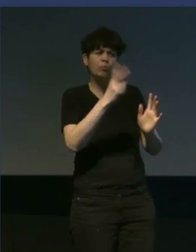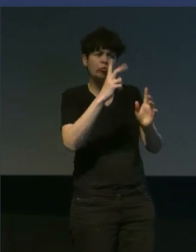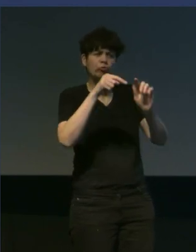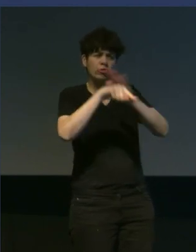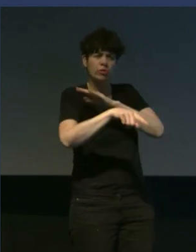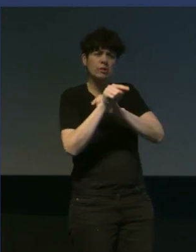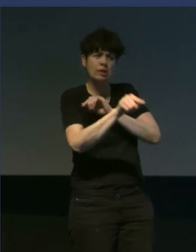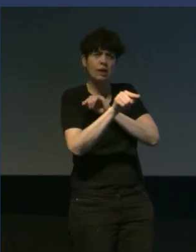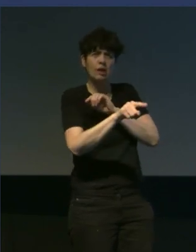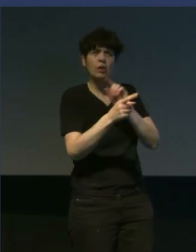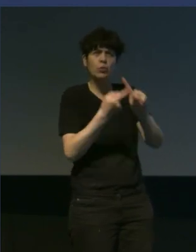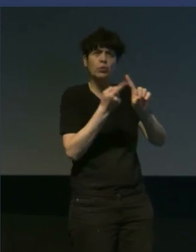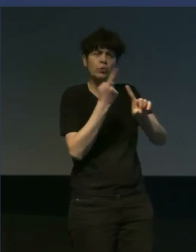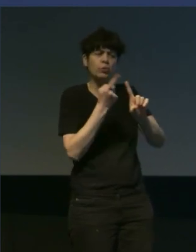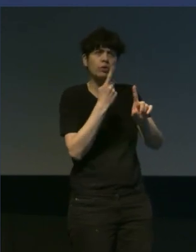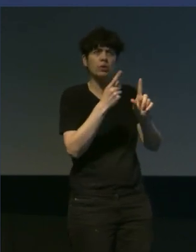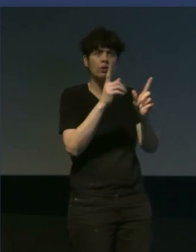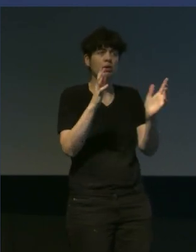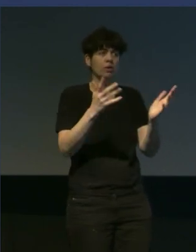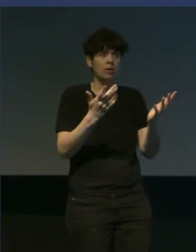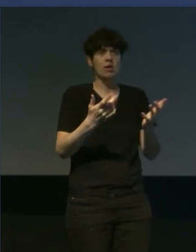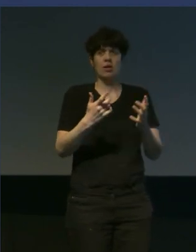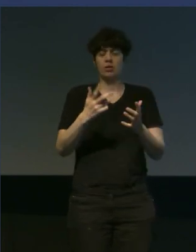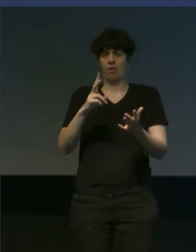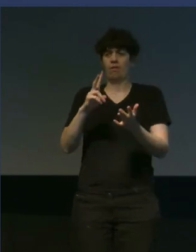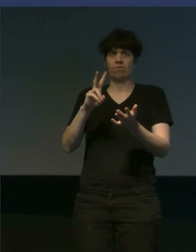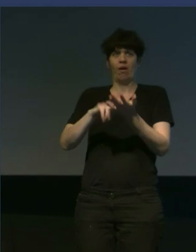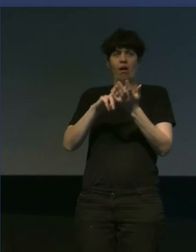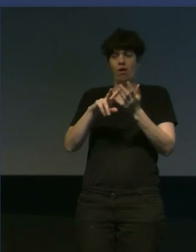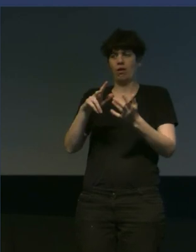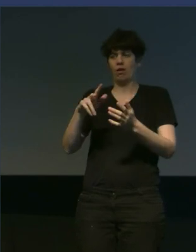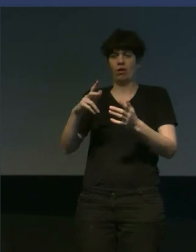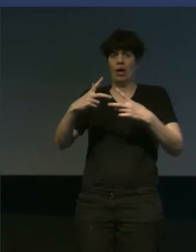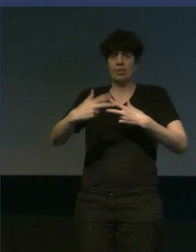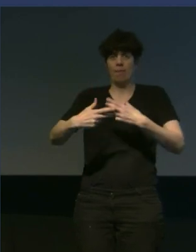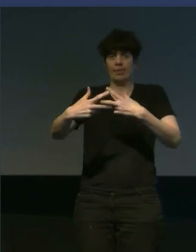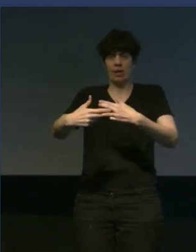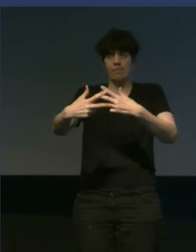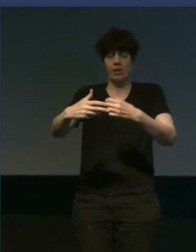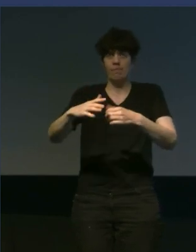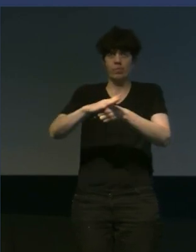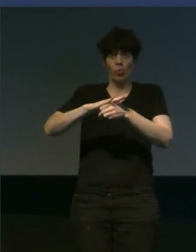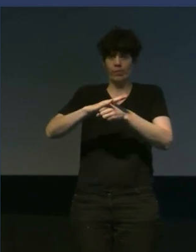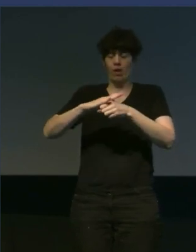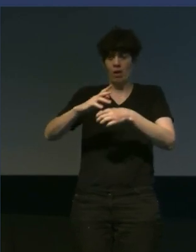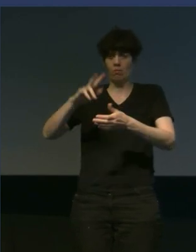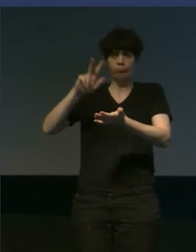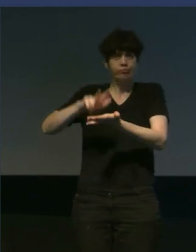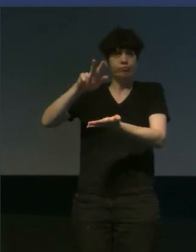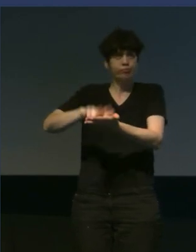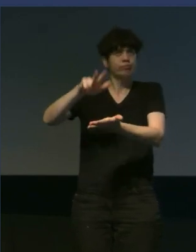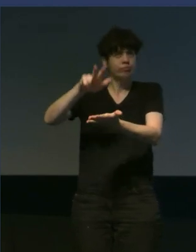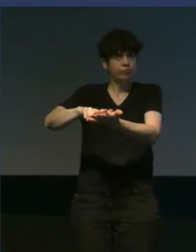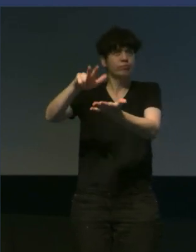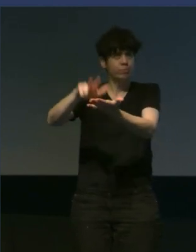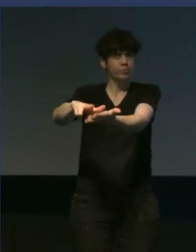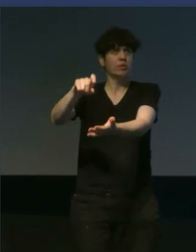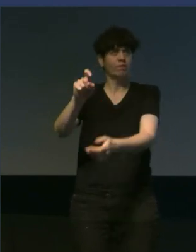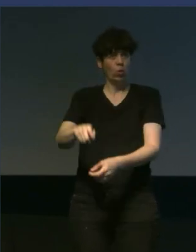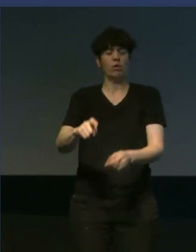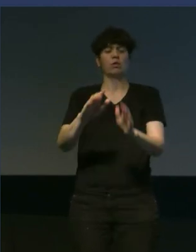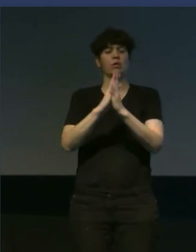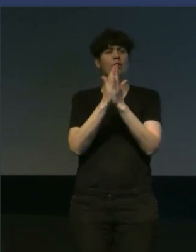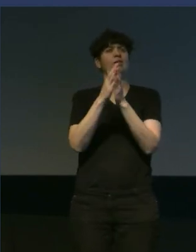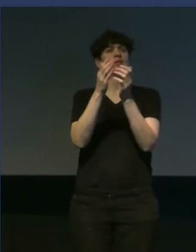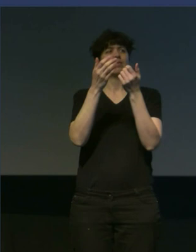là-dessus. Donc, on était vraiment sur une bonne version à toutes les étapes. Une fois que le livre est sorti,